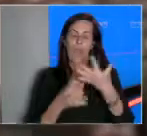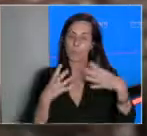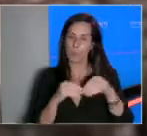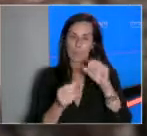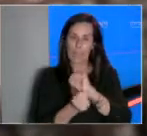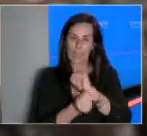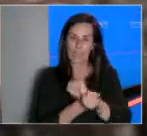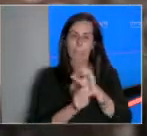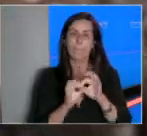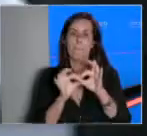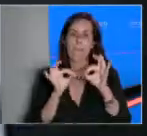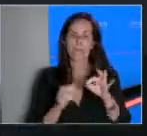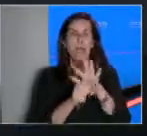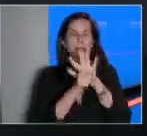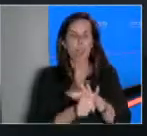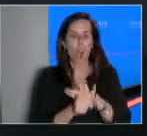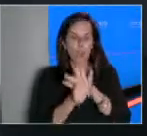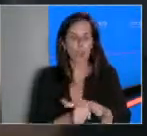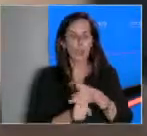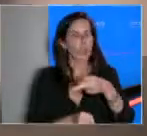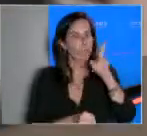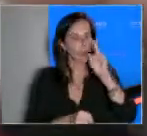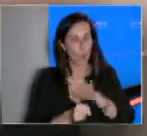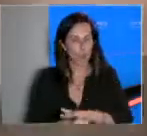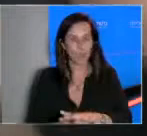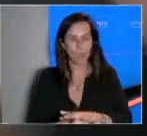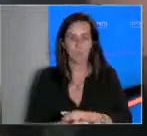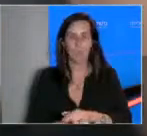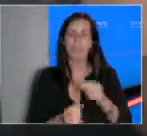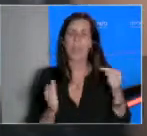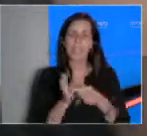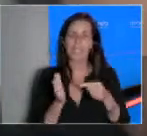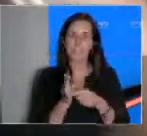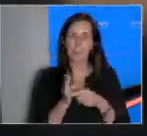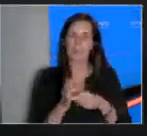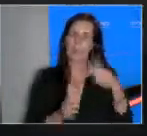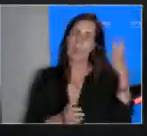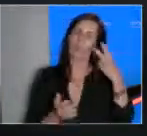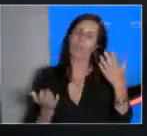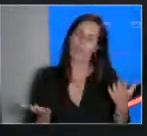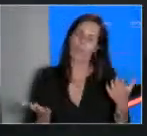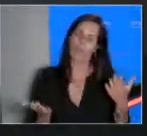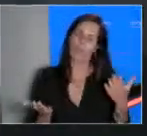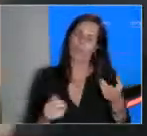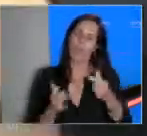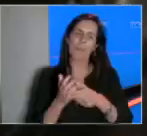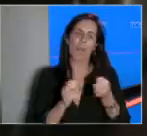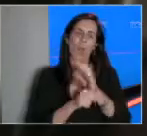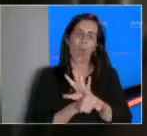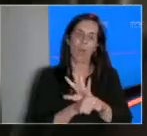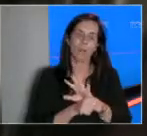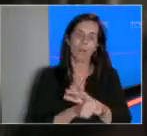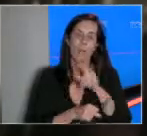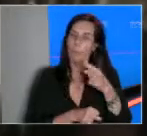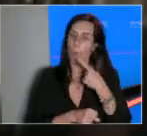כשהמשפחות של האסירים מתחילות ללחוץ יותר ויותר, והסיבה כמובן נגיף הקורונה.